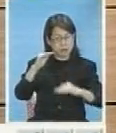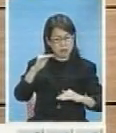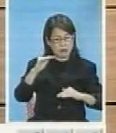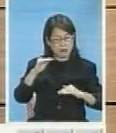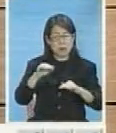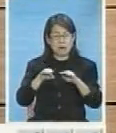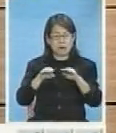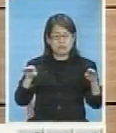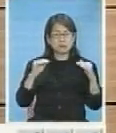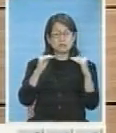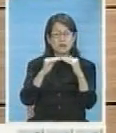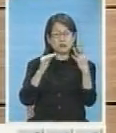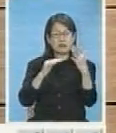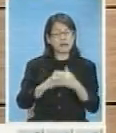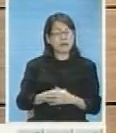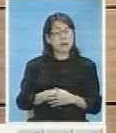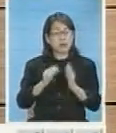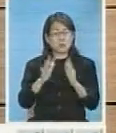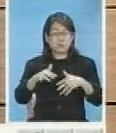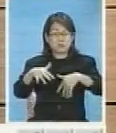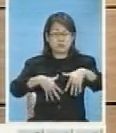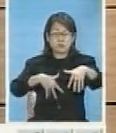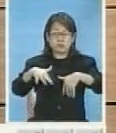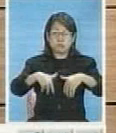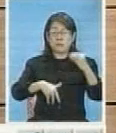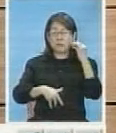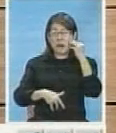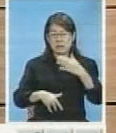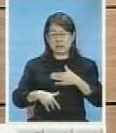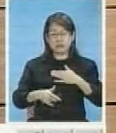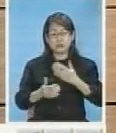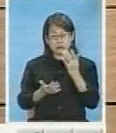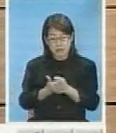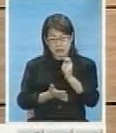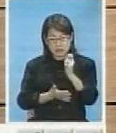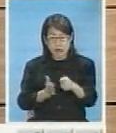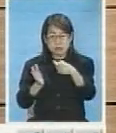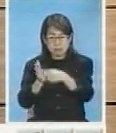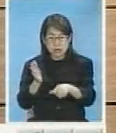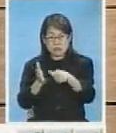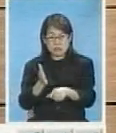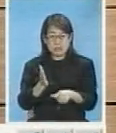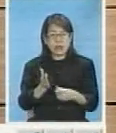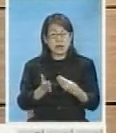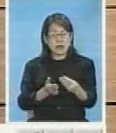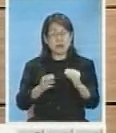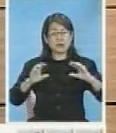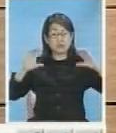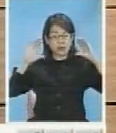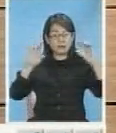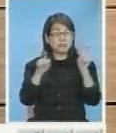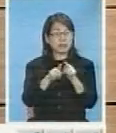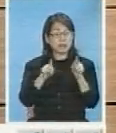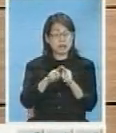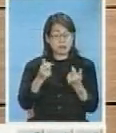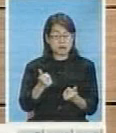พี่น้องประชาชนบ้านผมก็เสียภาษีอากรเสียภาษีให้กับรัฐณวันนี้จังหวัดชุมพรที่น้ำท่วม